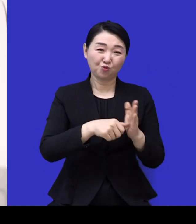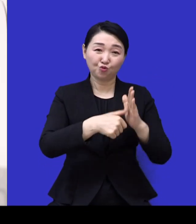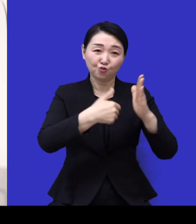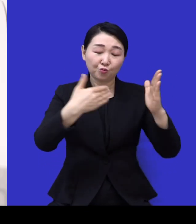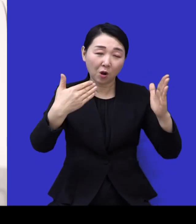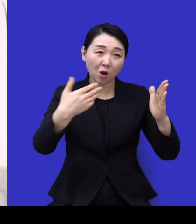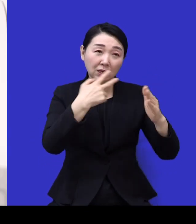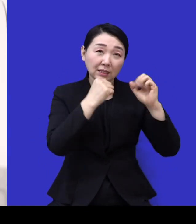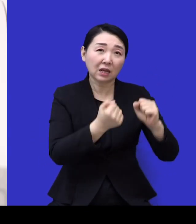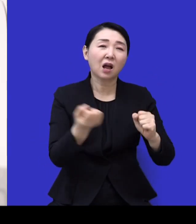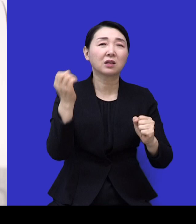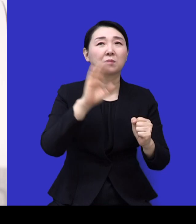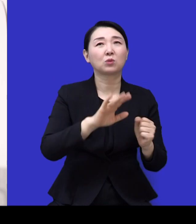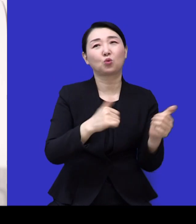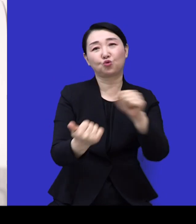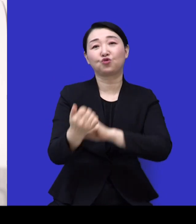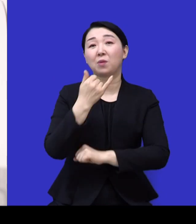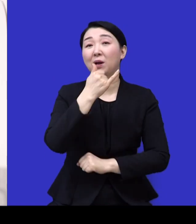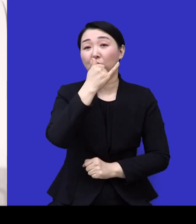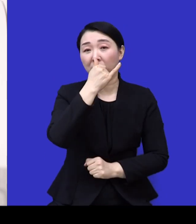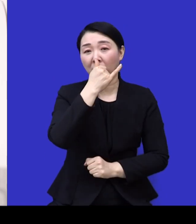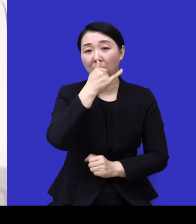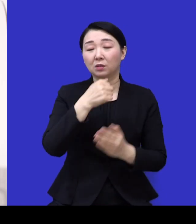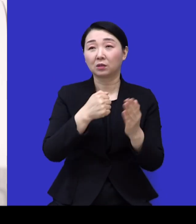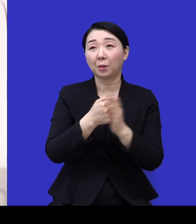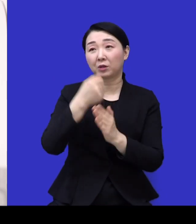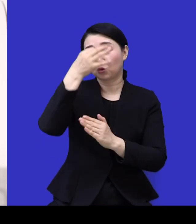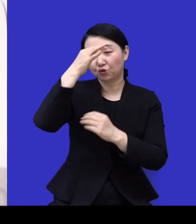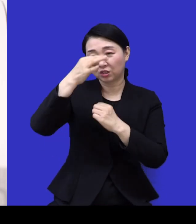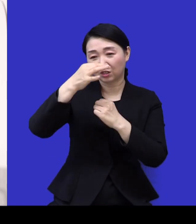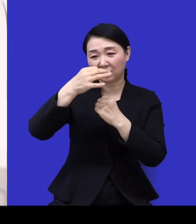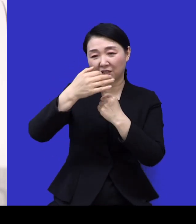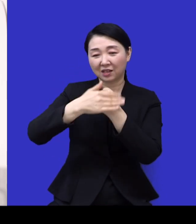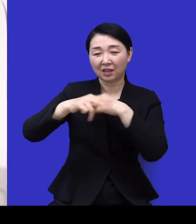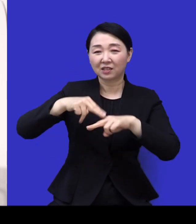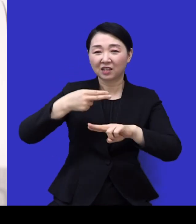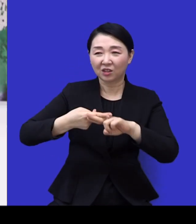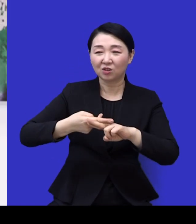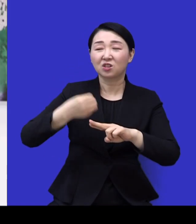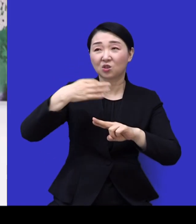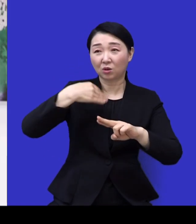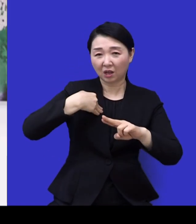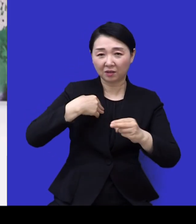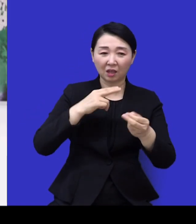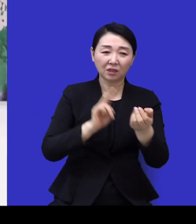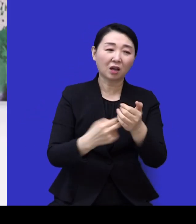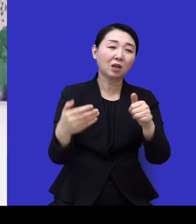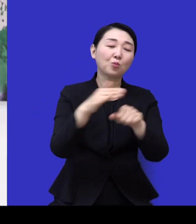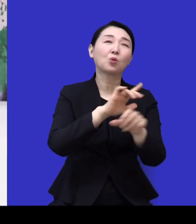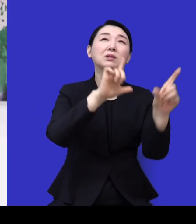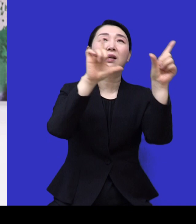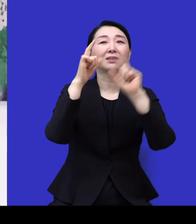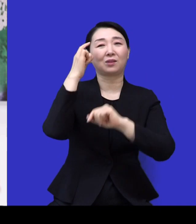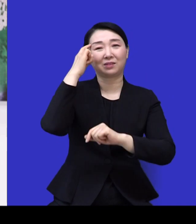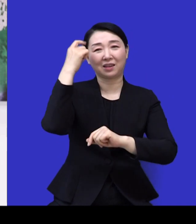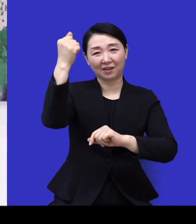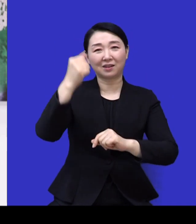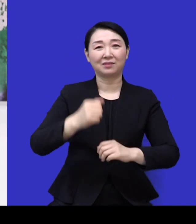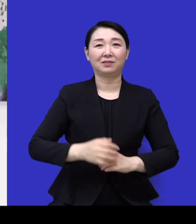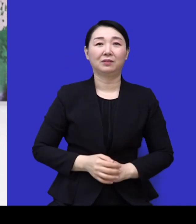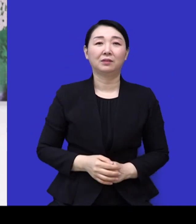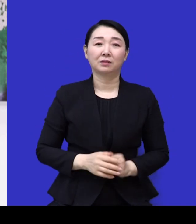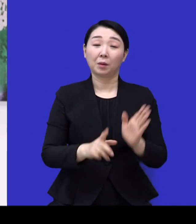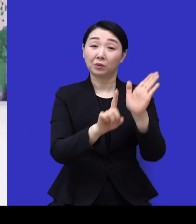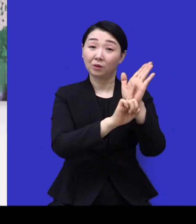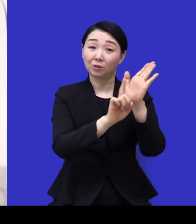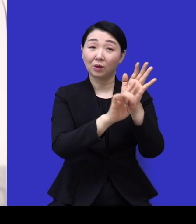근데 저는 저한테 이 주신 달란트를 그냥 땅에 묻고 살았다라는 생각이 들었어요. 그래서 이